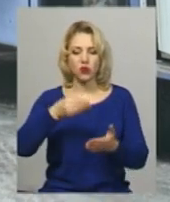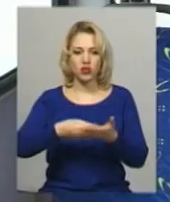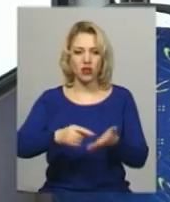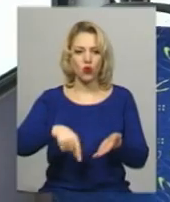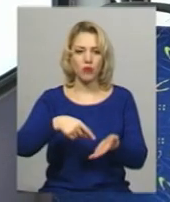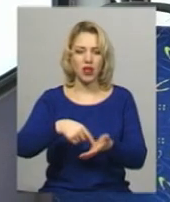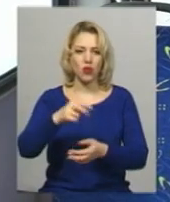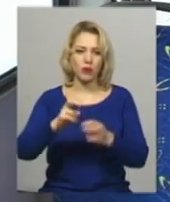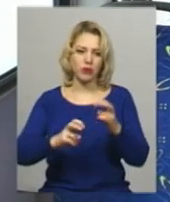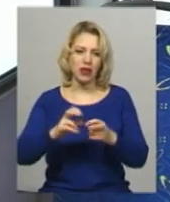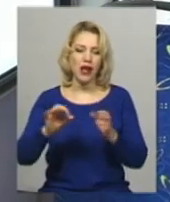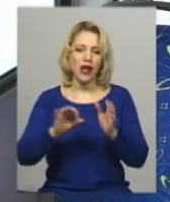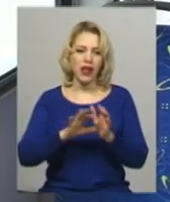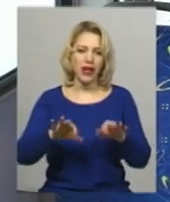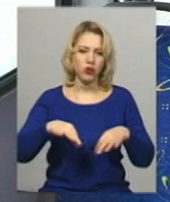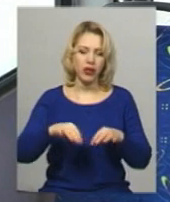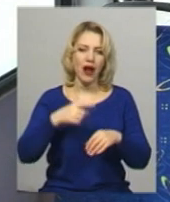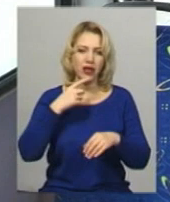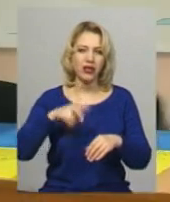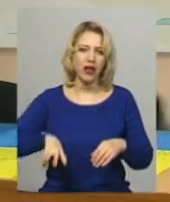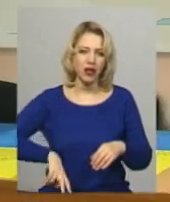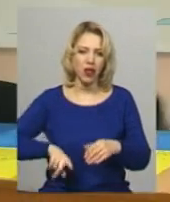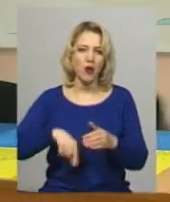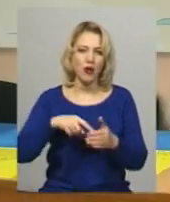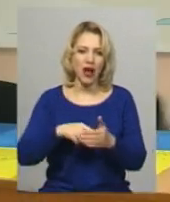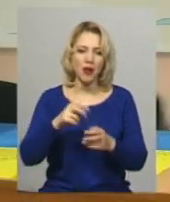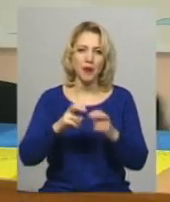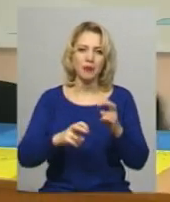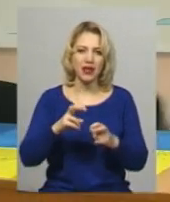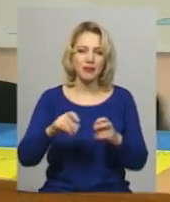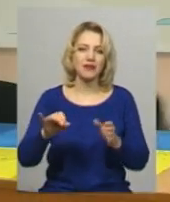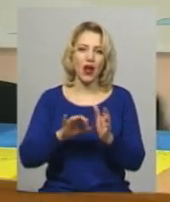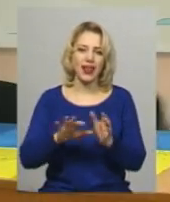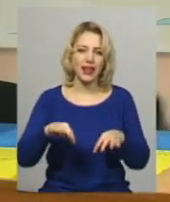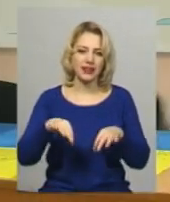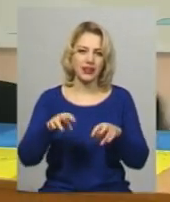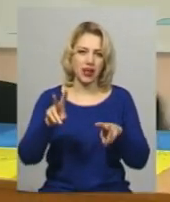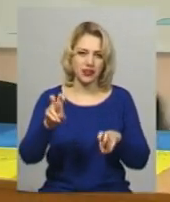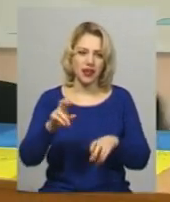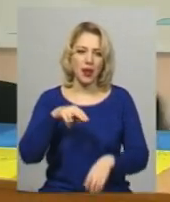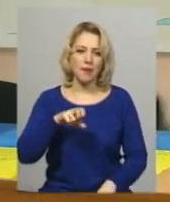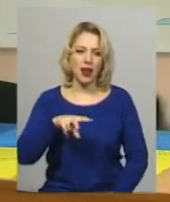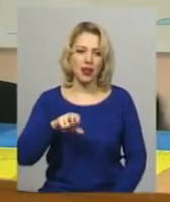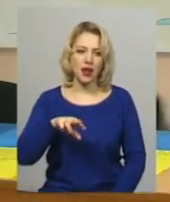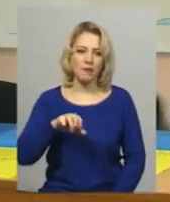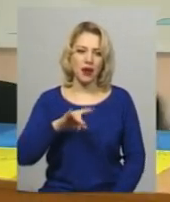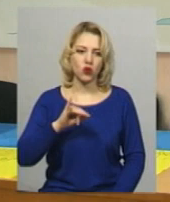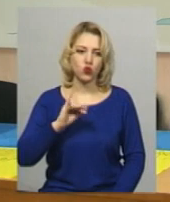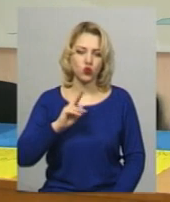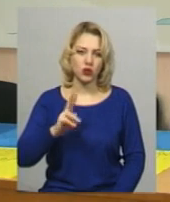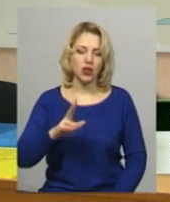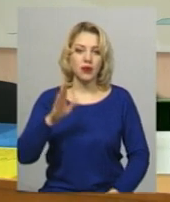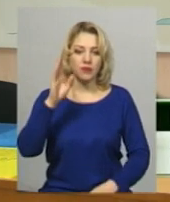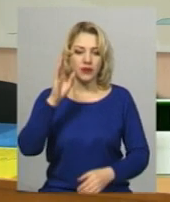комунального підприємства «Електротранс», каже директор комунального підприємства «Електротранс» Віктор Паламарчук. Даний тролейбус